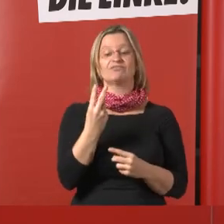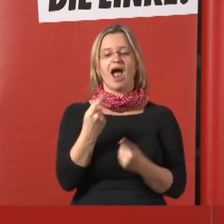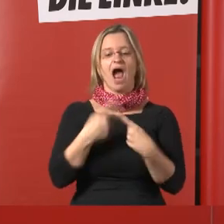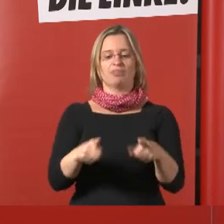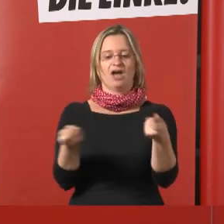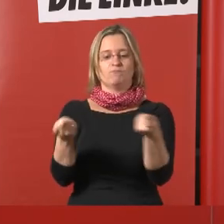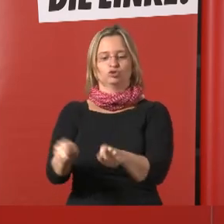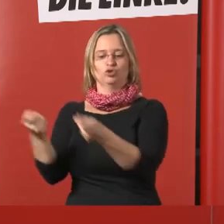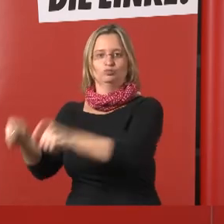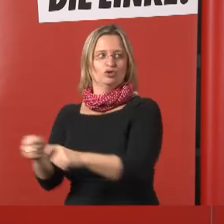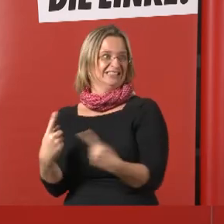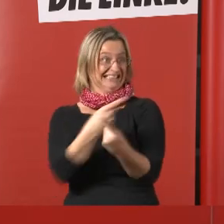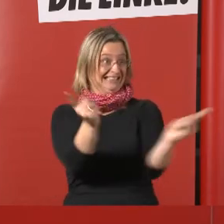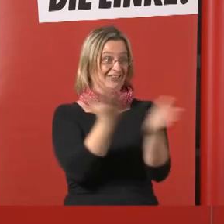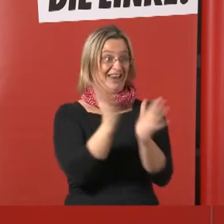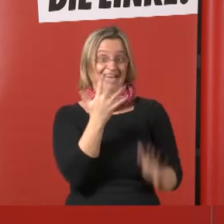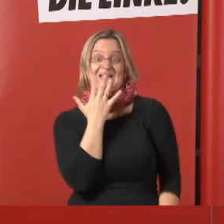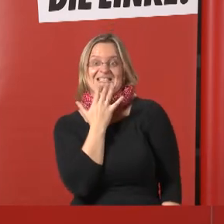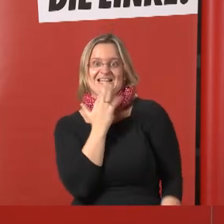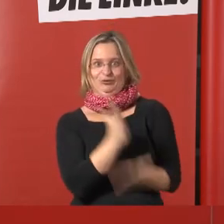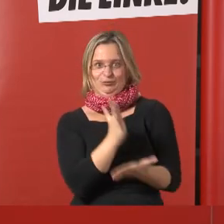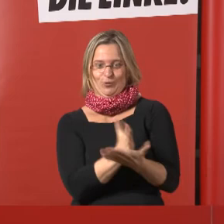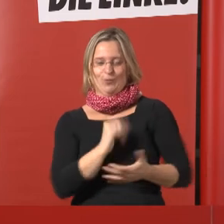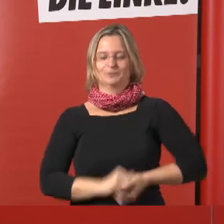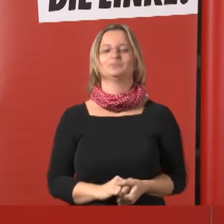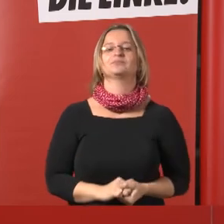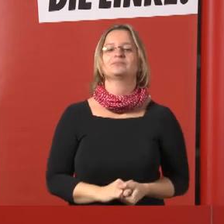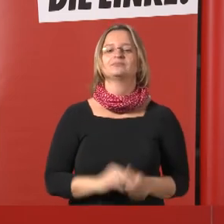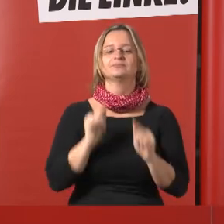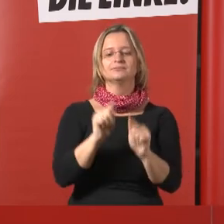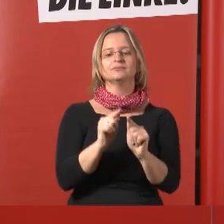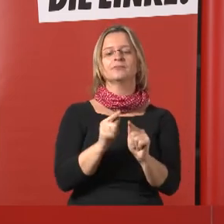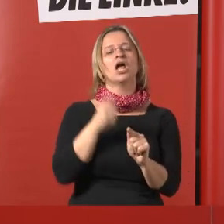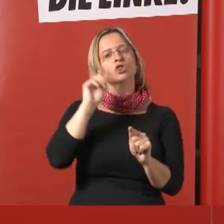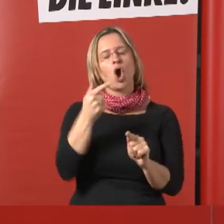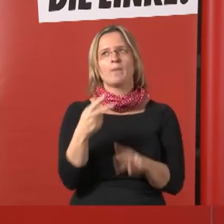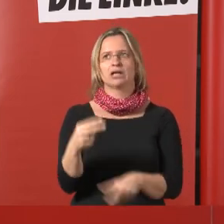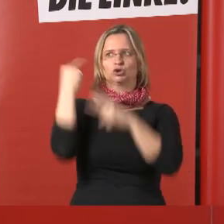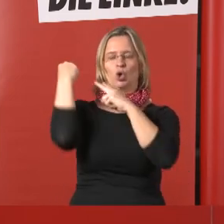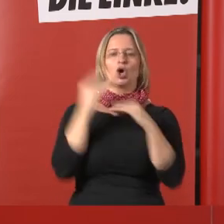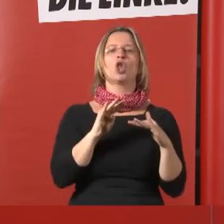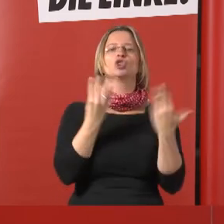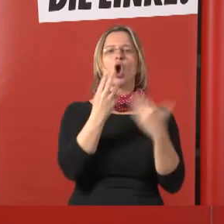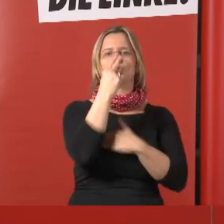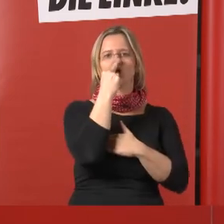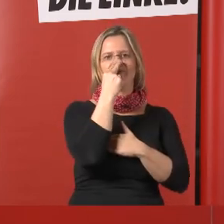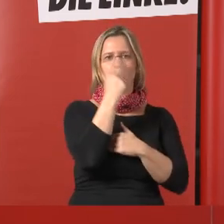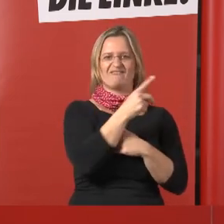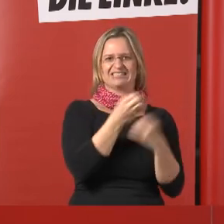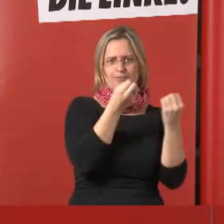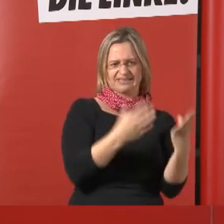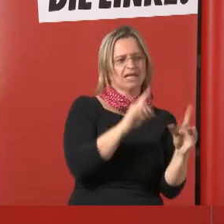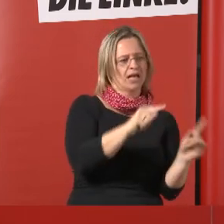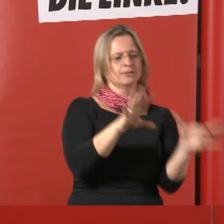Wir haben zudem zwei weitere Beschlüsse gefasst, auf die Sie vielleicht in besonderem Maße jetzt warten. Zum einen haben wir uns nochmal mit den Vorgängen um